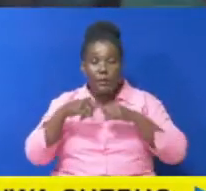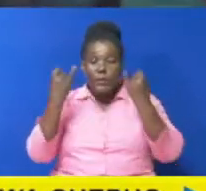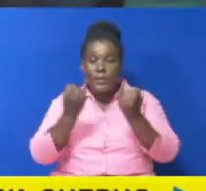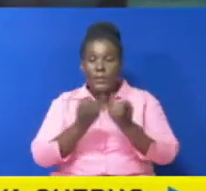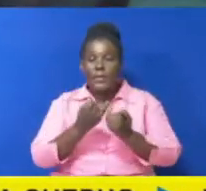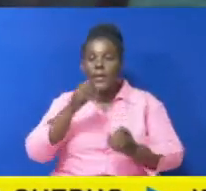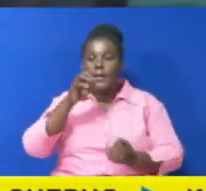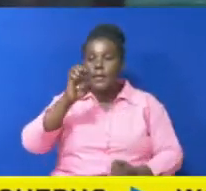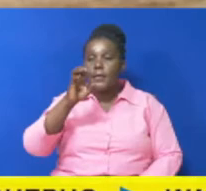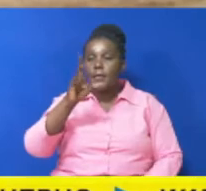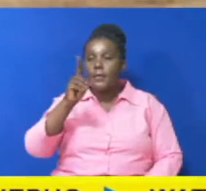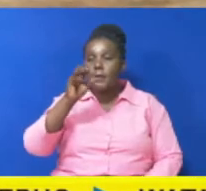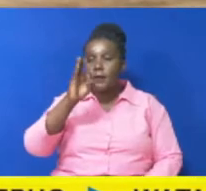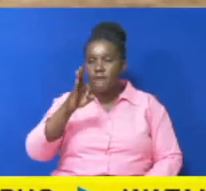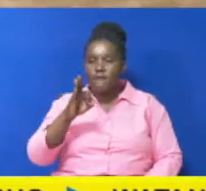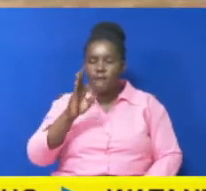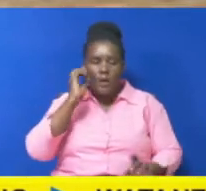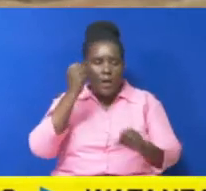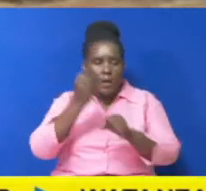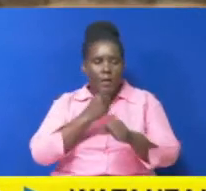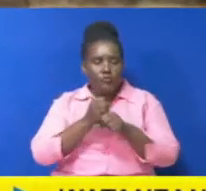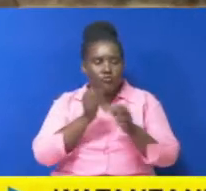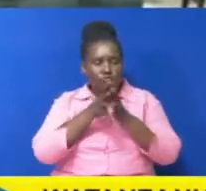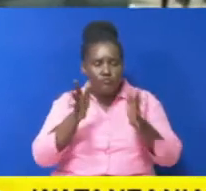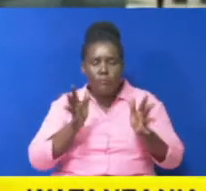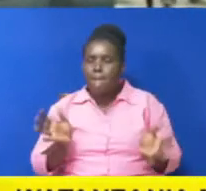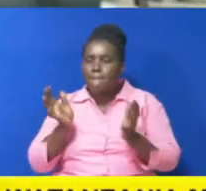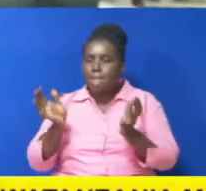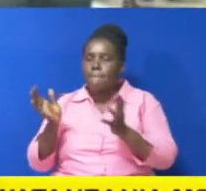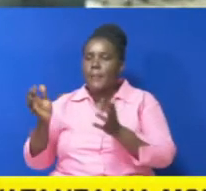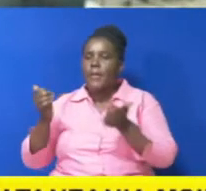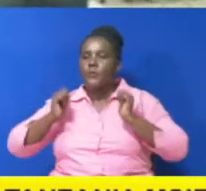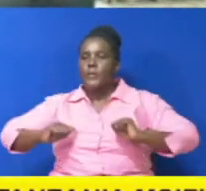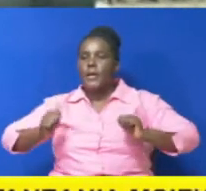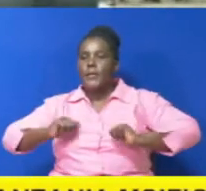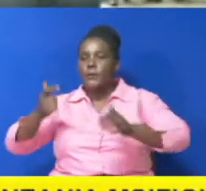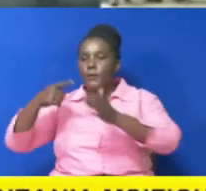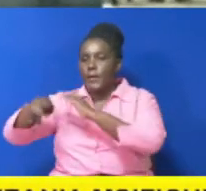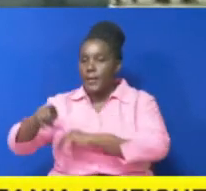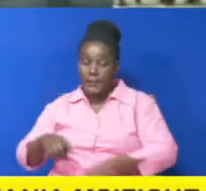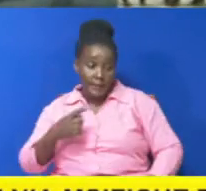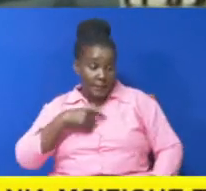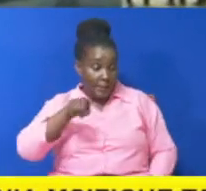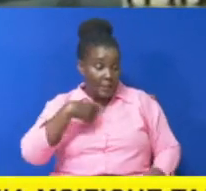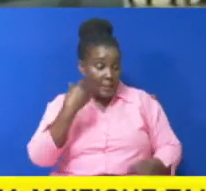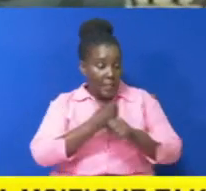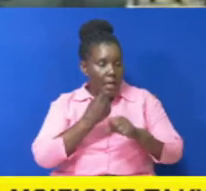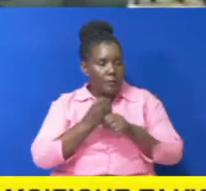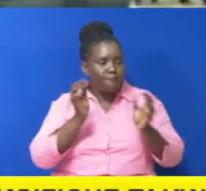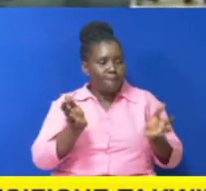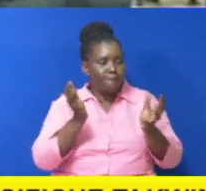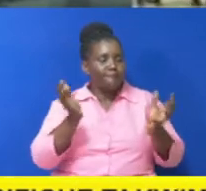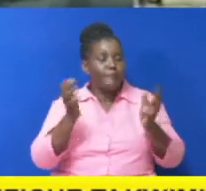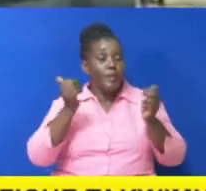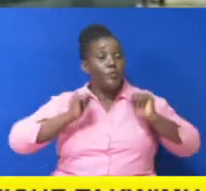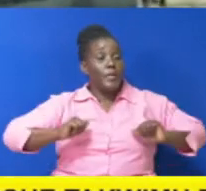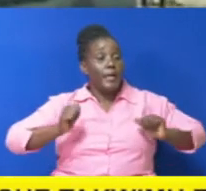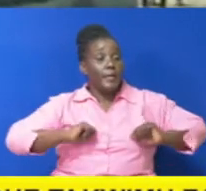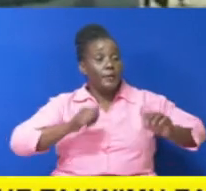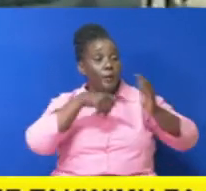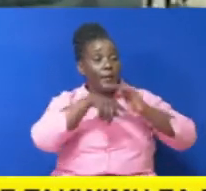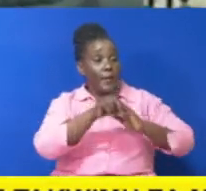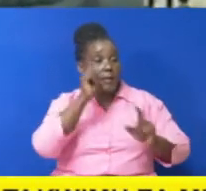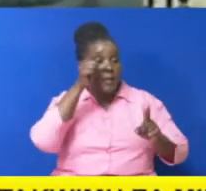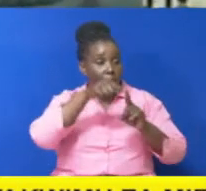ya EDF inayohamasisha utalii wa ndani. Fanya zoezi la kuhamasisha utalii wa ndani